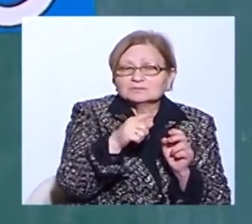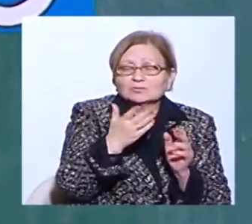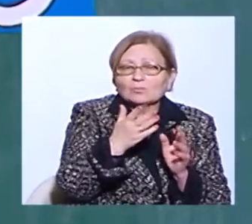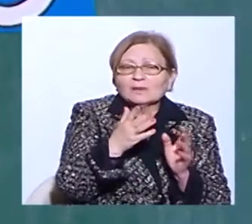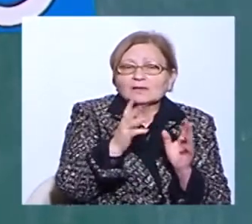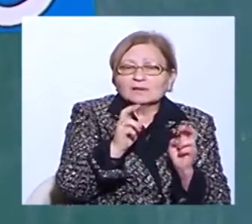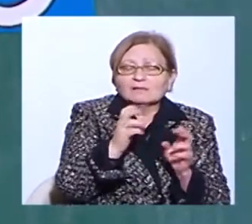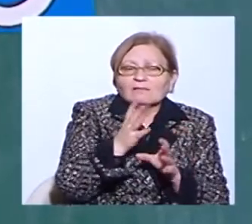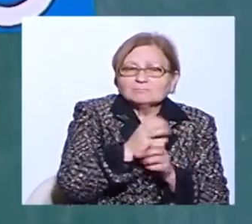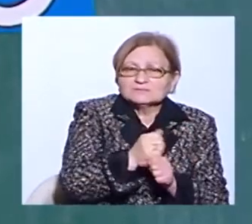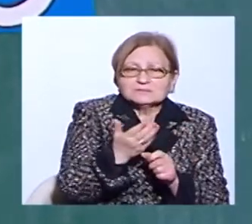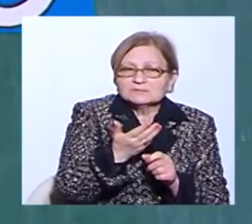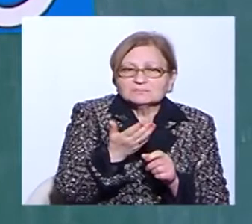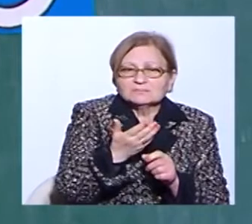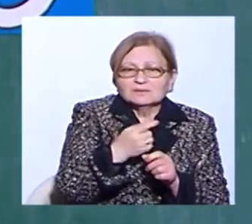ამცირებს?